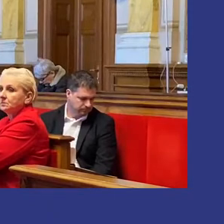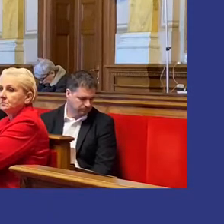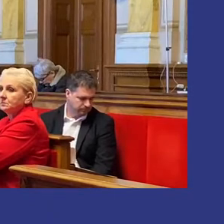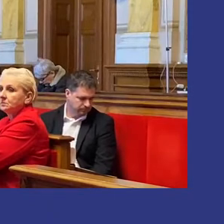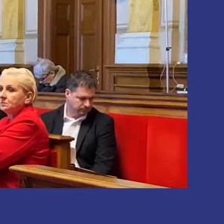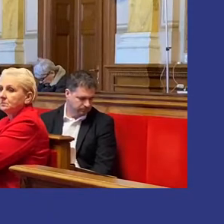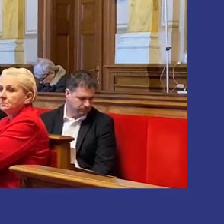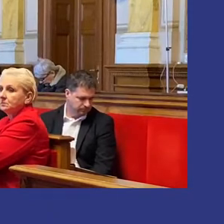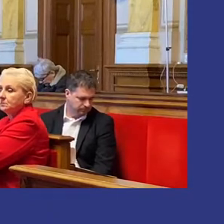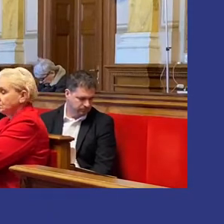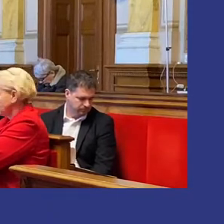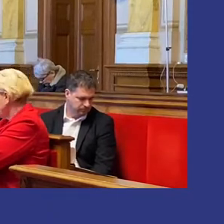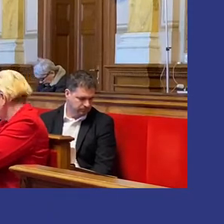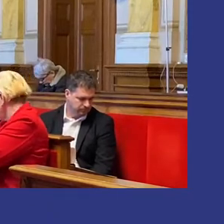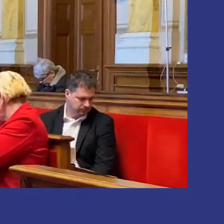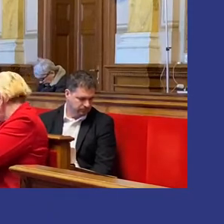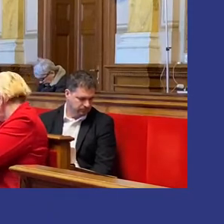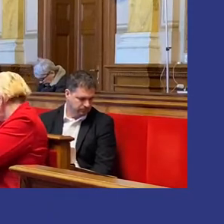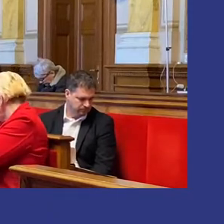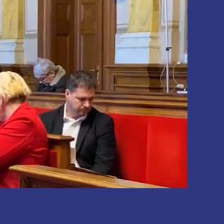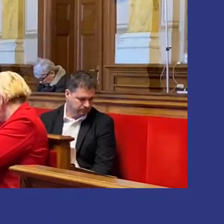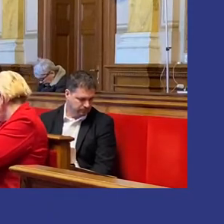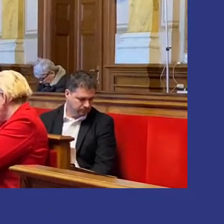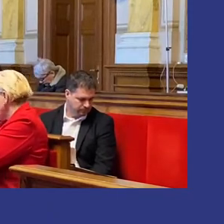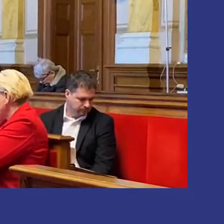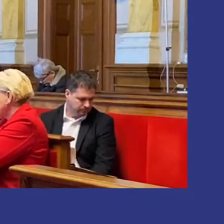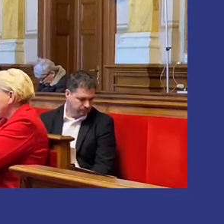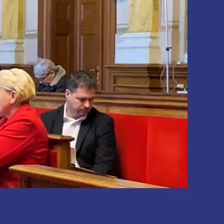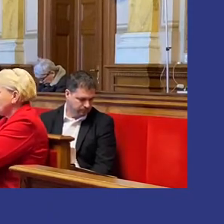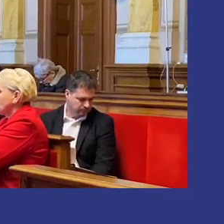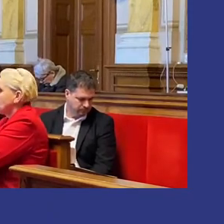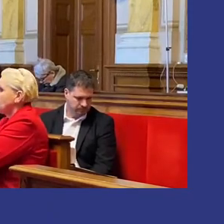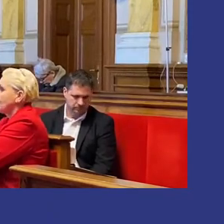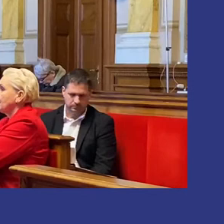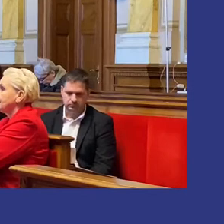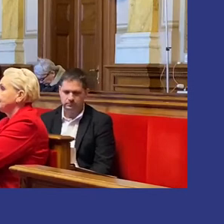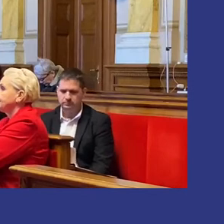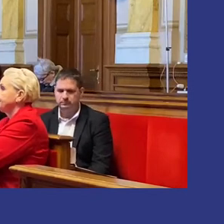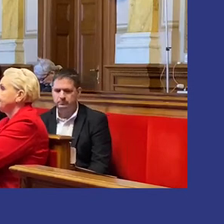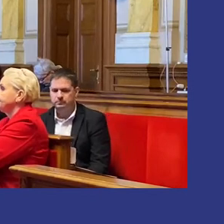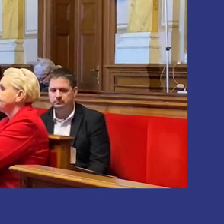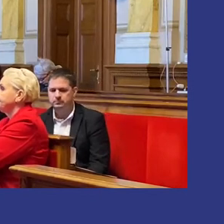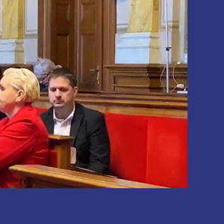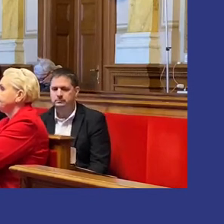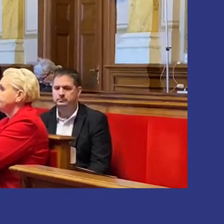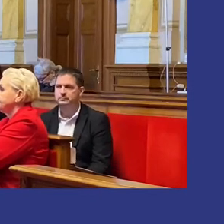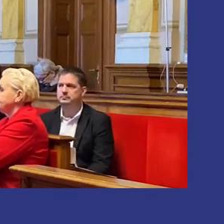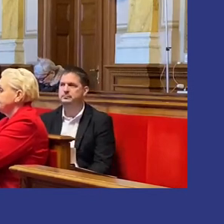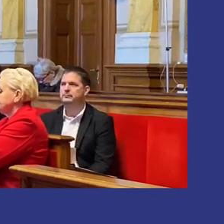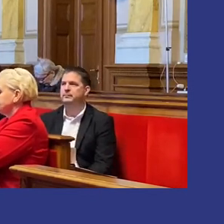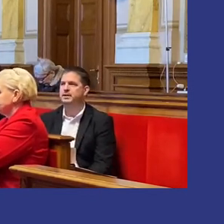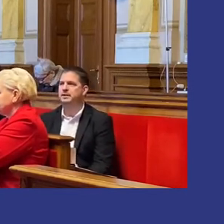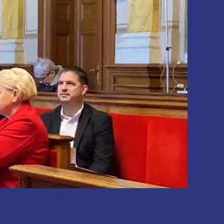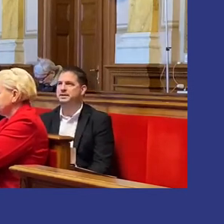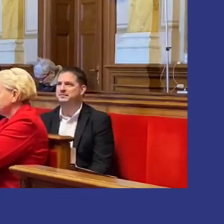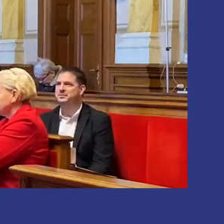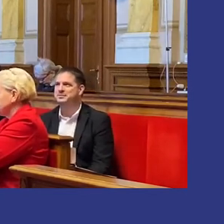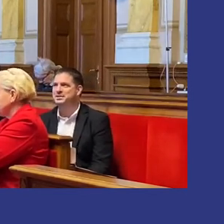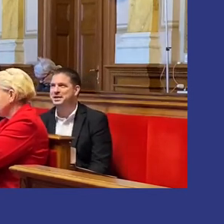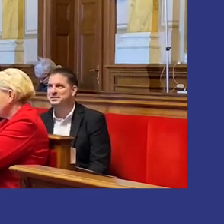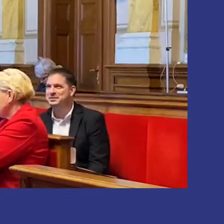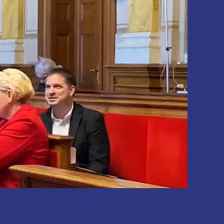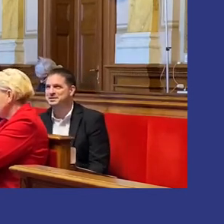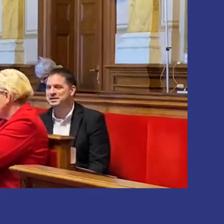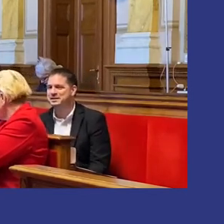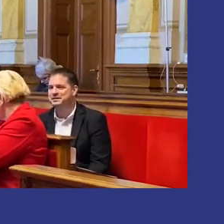év utolsó napján. Tehát ezek a trükkök százai hozták össze annak idején a költségvetés egyensúlyát. Jelen pillanatban